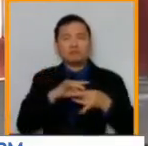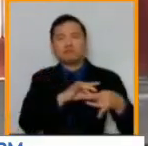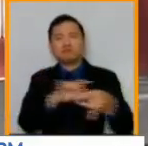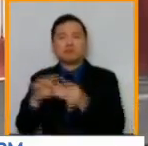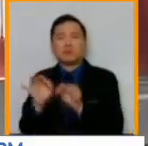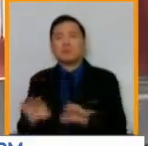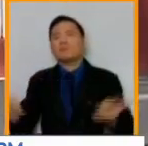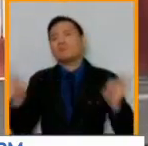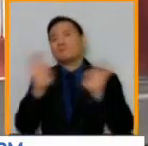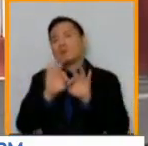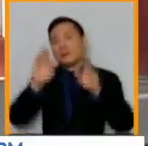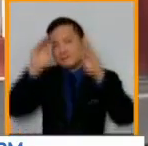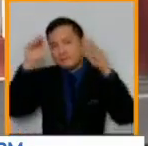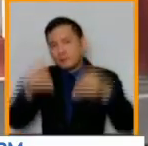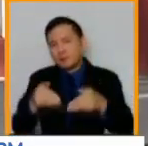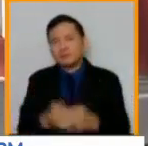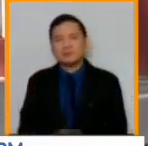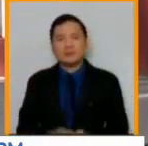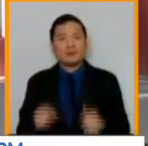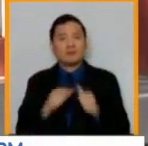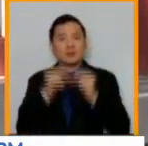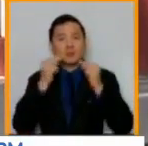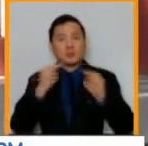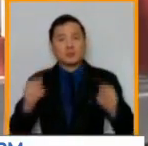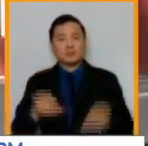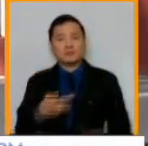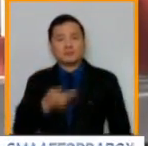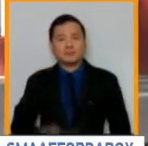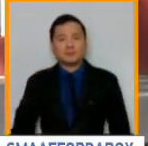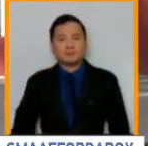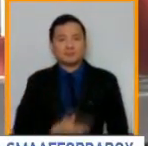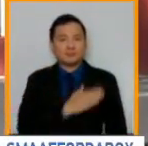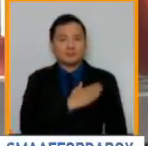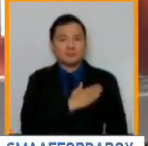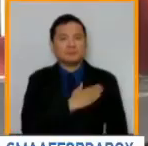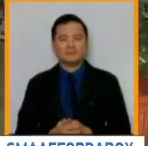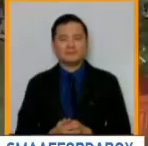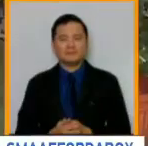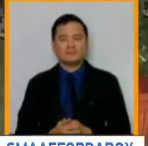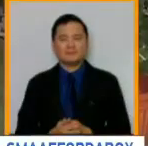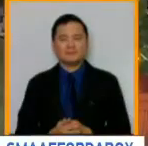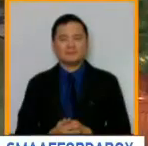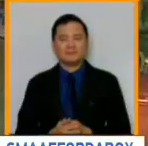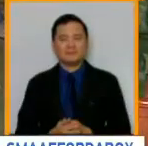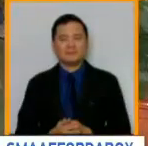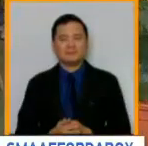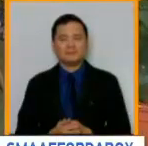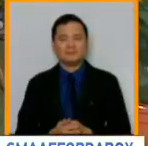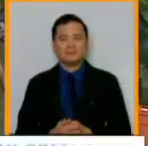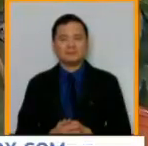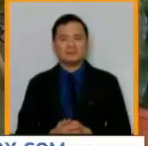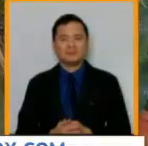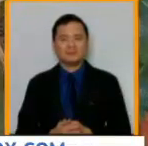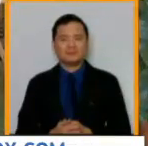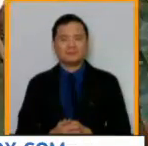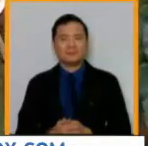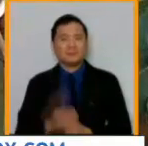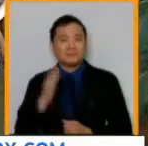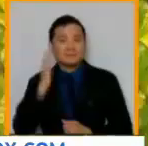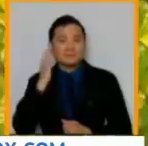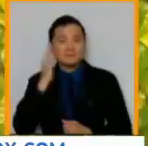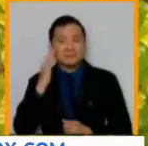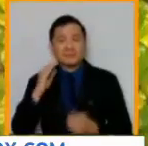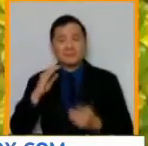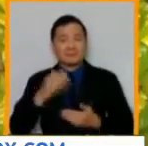Yan ang unang balita. Sandra Aguinaldo, Buong Puso para sa Pilipino. Rihanna's baby number one is on the